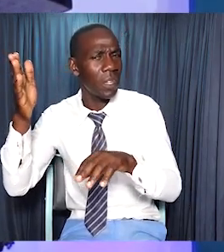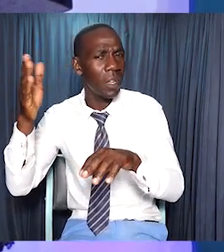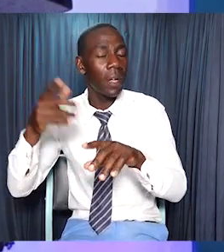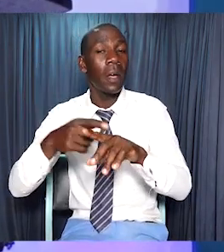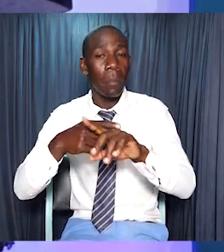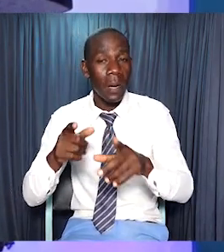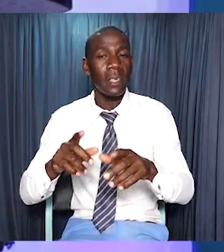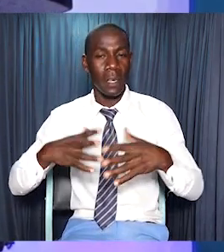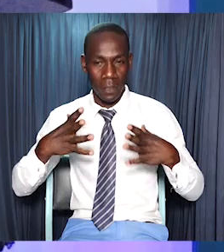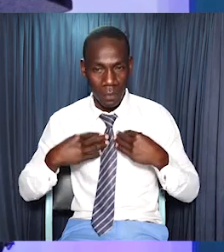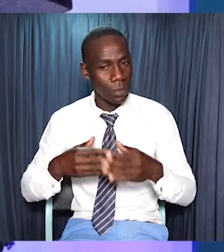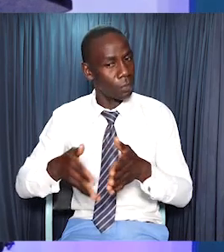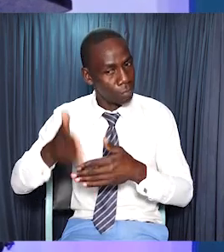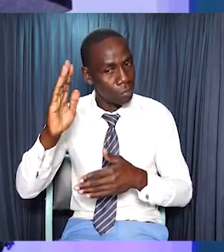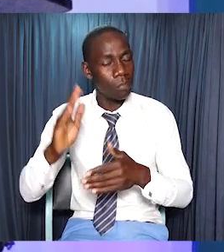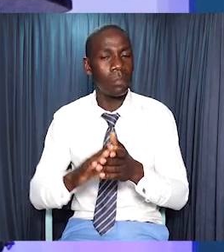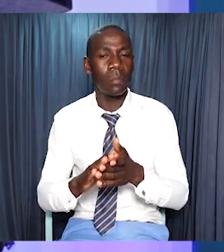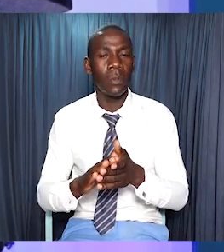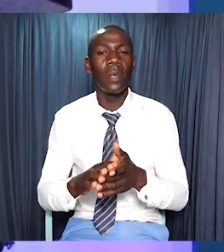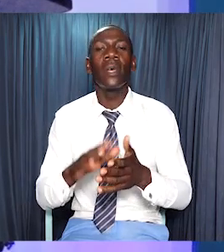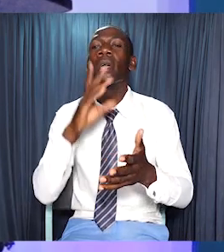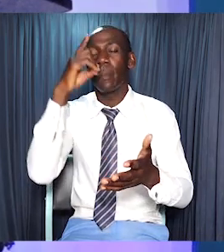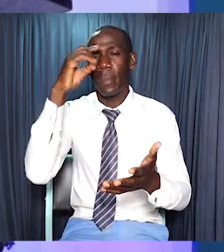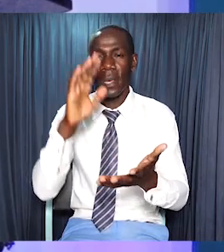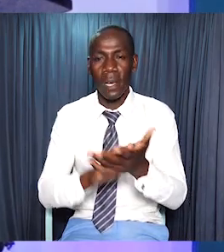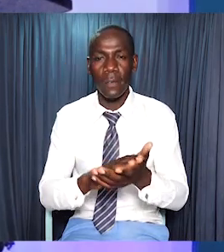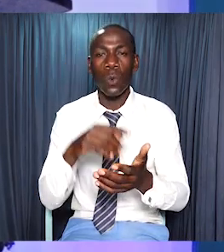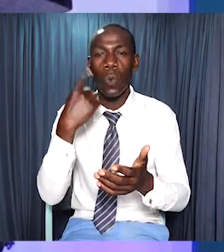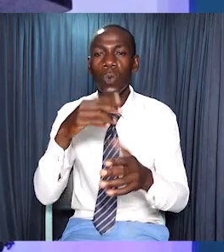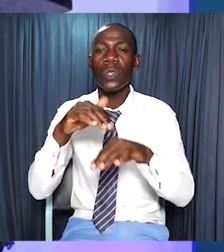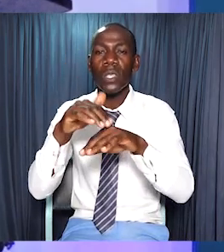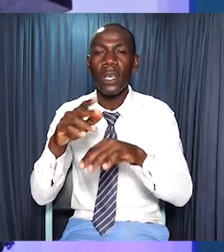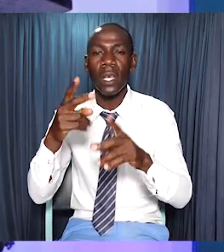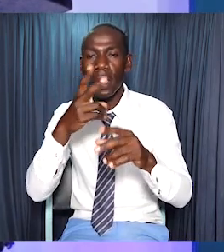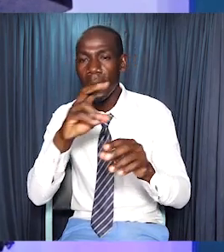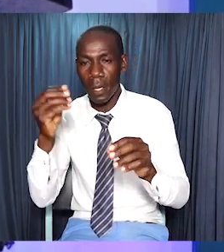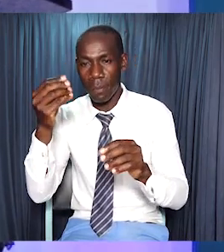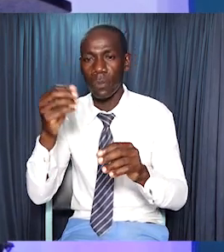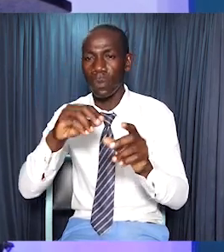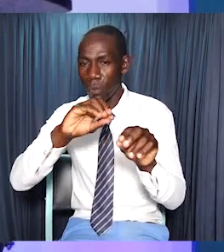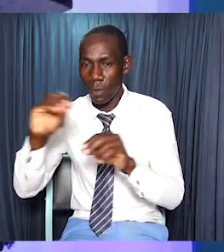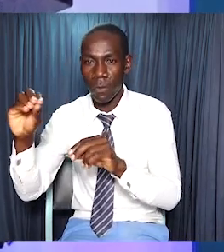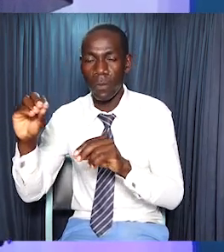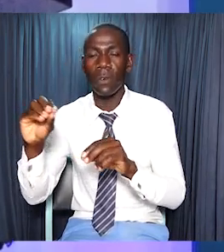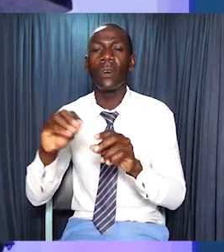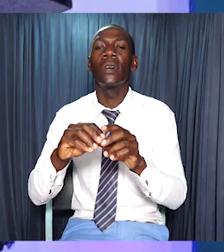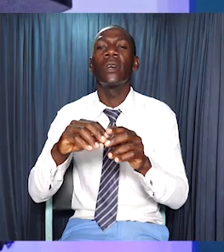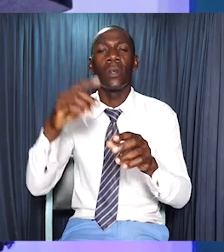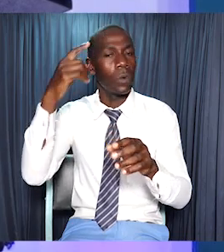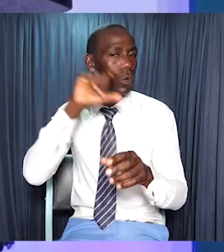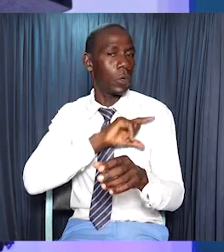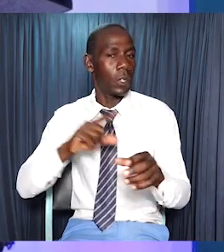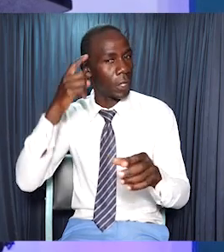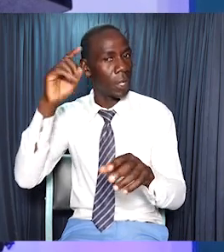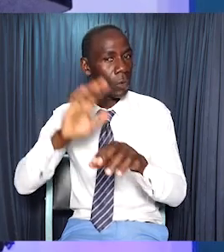Lakini akashika njia akaenda. But he took the way going. Maana alimwamini yeye aliyesema toka. Because he believed in him. Kwamba yeye aniwazima baya aniwazia mimi. The Lord is thinking